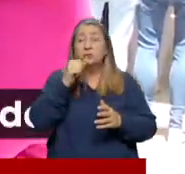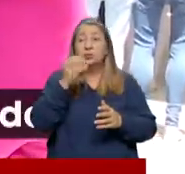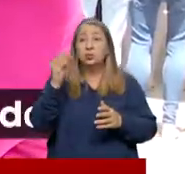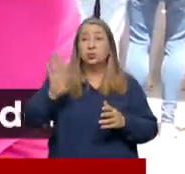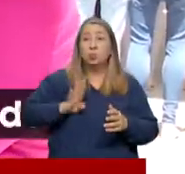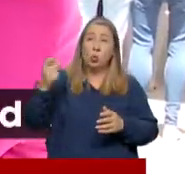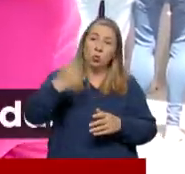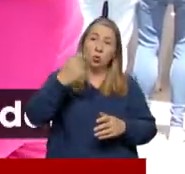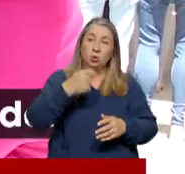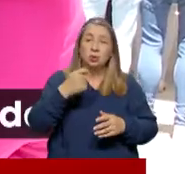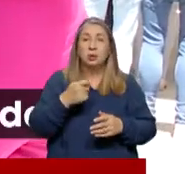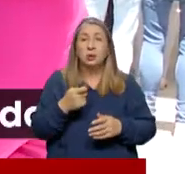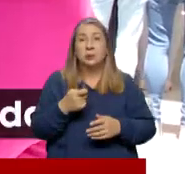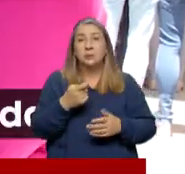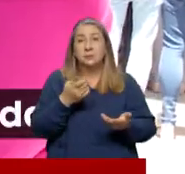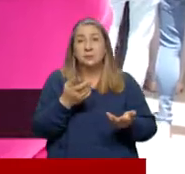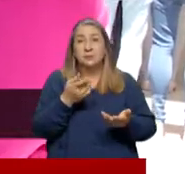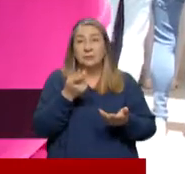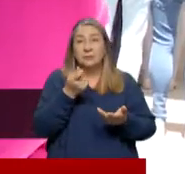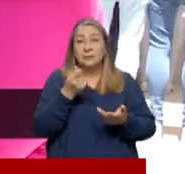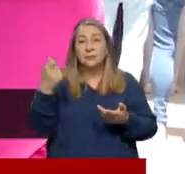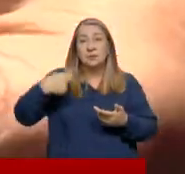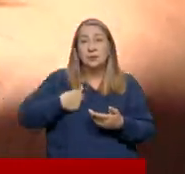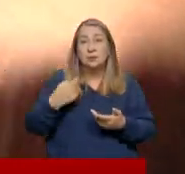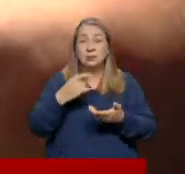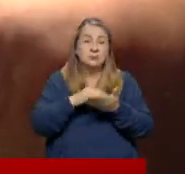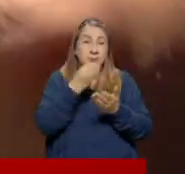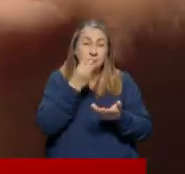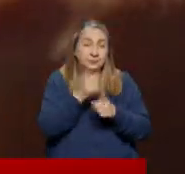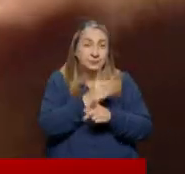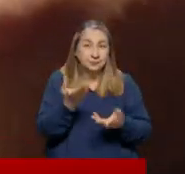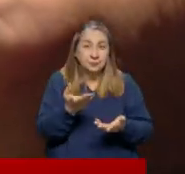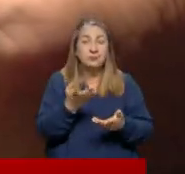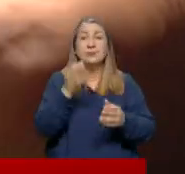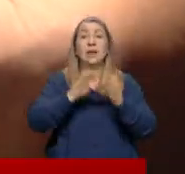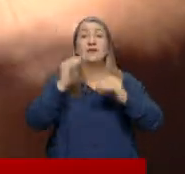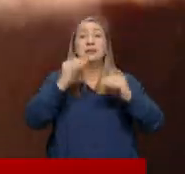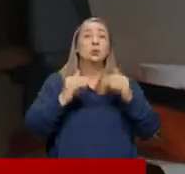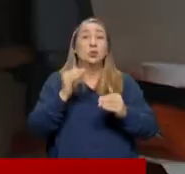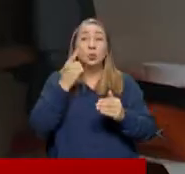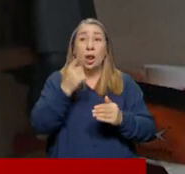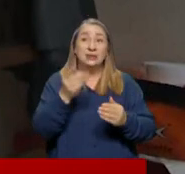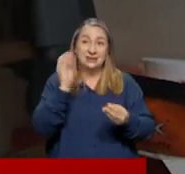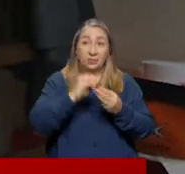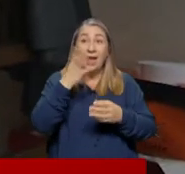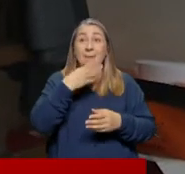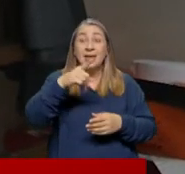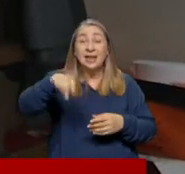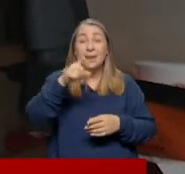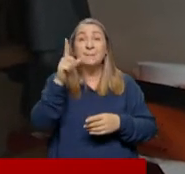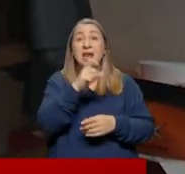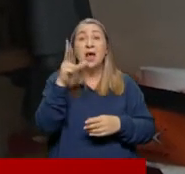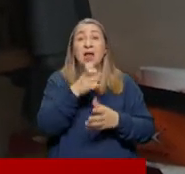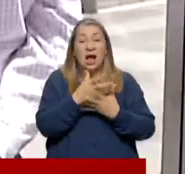sürüyor çocuklar ölüyor ve aramızda onlar veriyor maaşı zammı enflasyon oranında yapılacak ve emeklinin